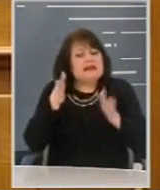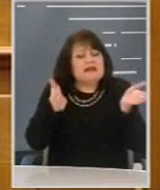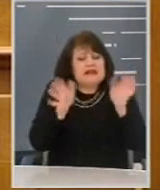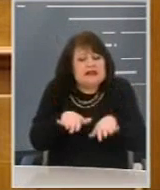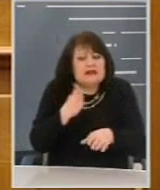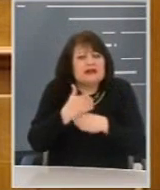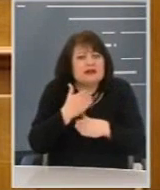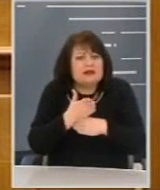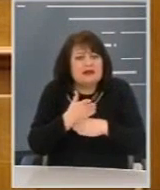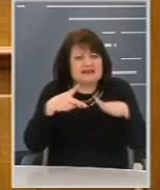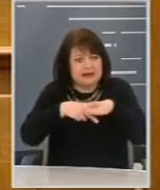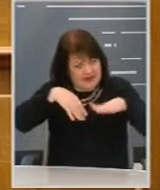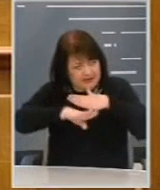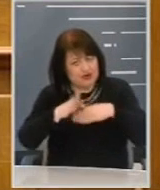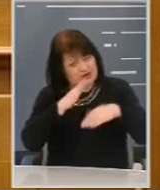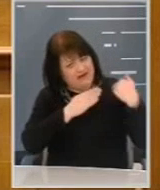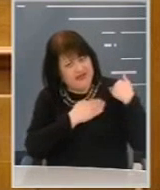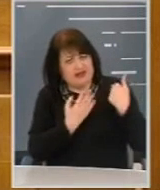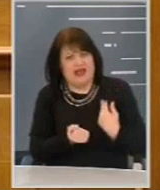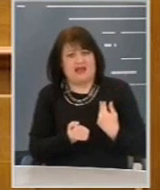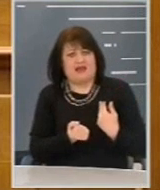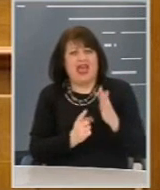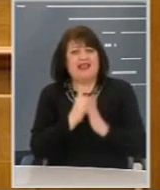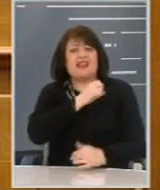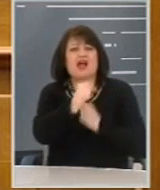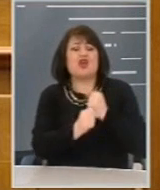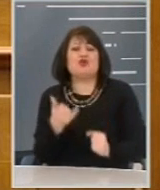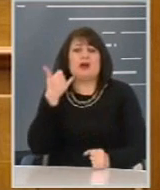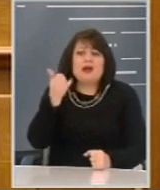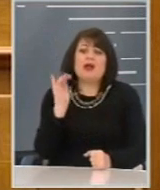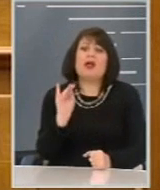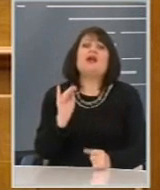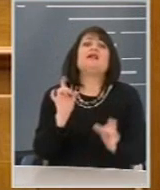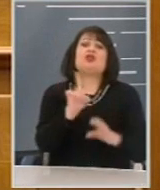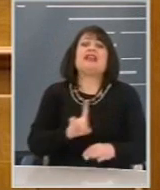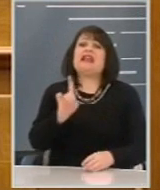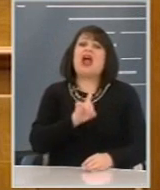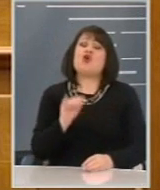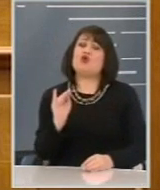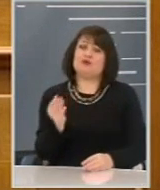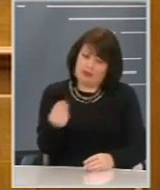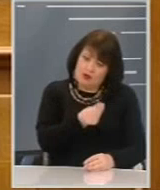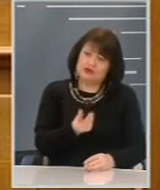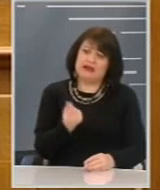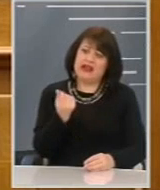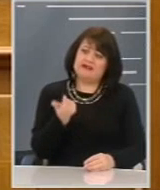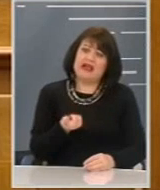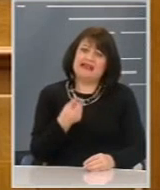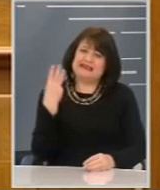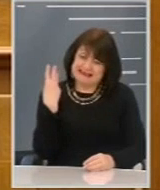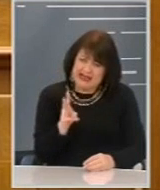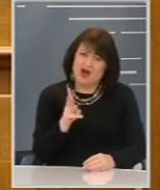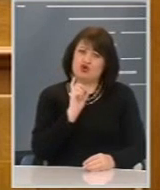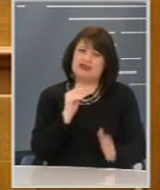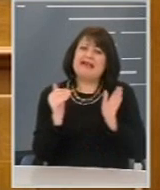κρύψετε μήπως την ευθύνη της Τράπεζας Πειραιώς, η οποία για 11 χρόνια δεν είχε ζητήσει από τον αρχηγό σας, τον κύριο Κυριάκο Μητσοτάκη, τα 300